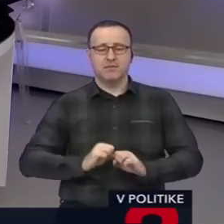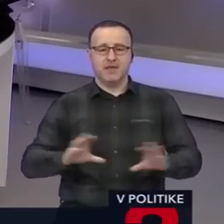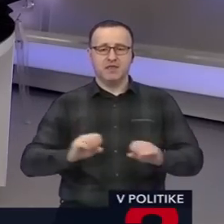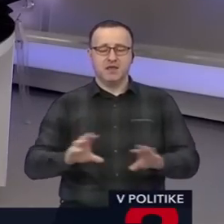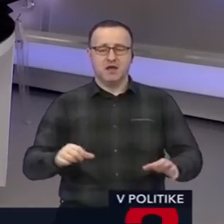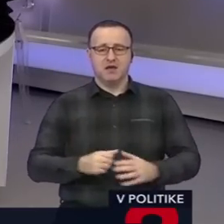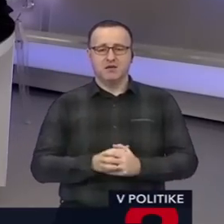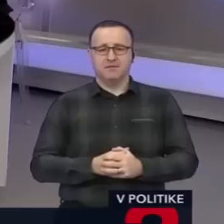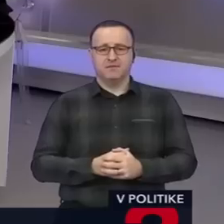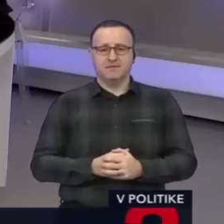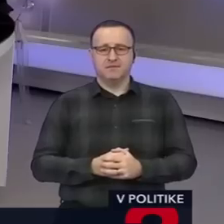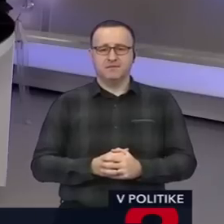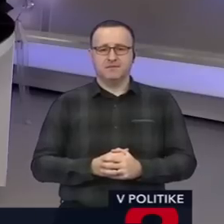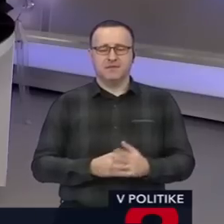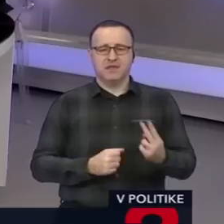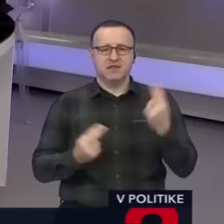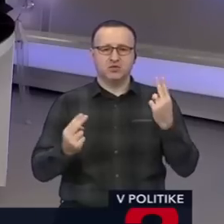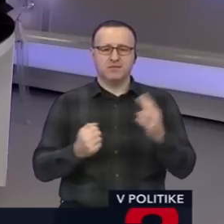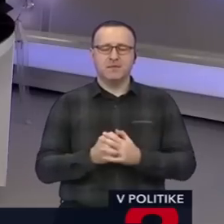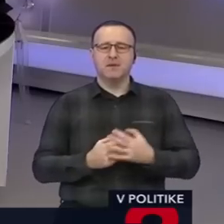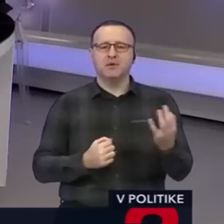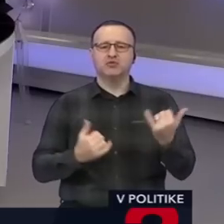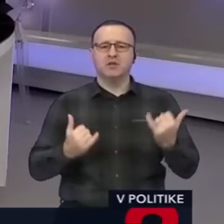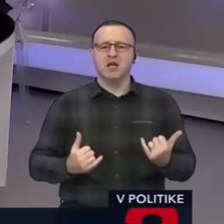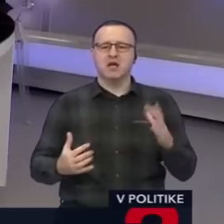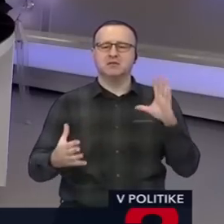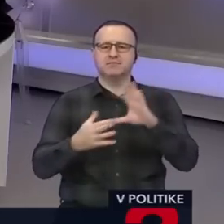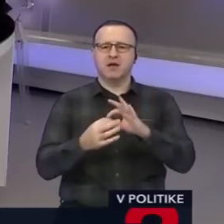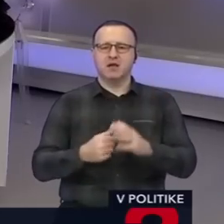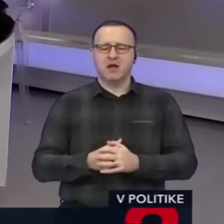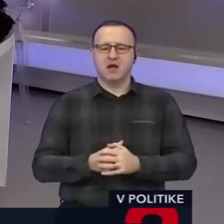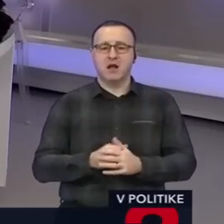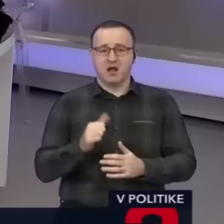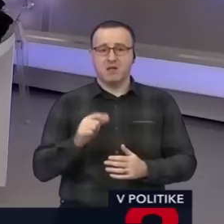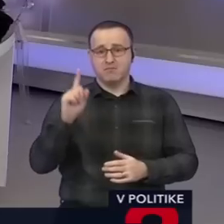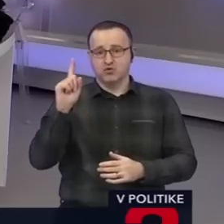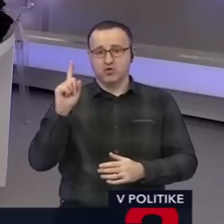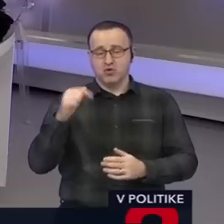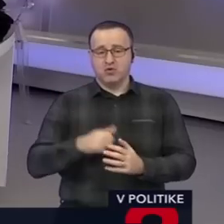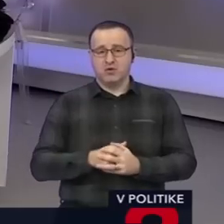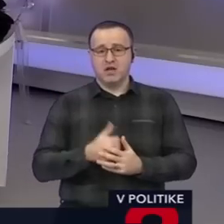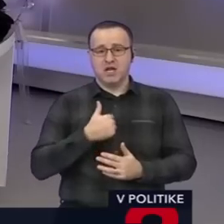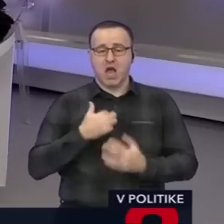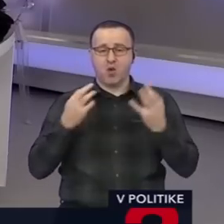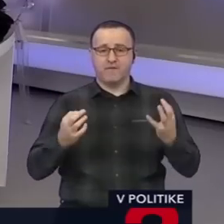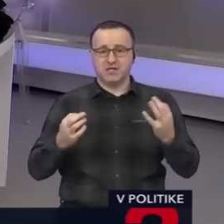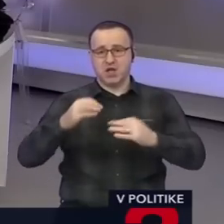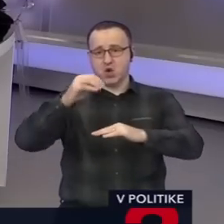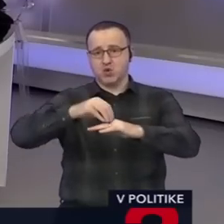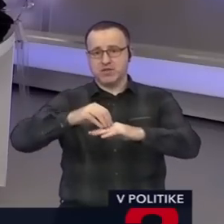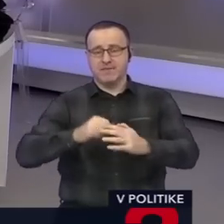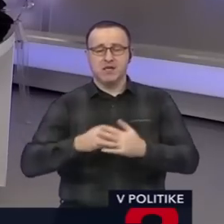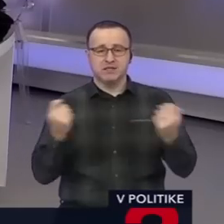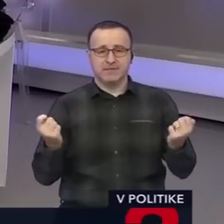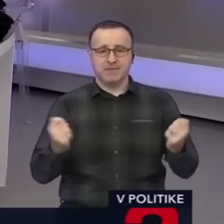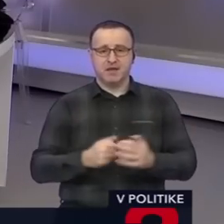Čiže nerozumiem, prečo to teraz spájate. No spájam to, lebo on prišiel. Nie, pozor, však ja som už oficiálne oznámil niekedy v